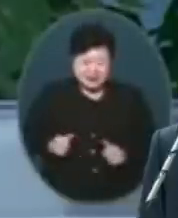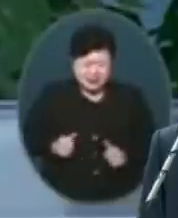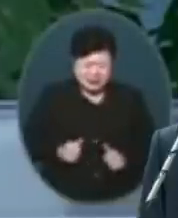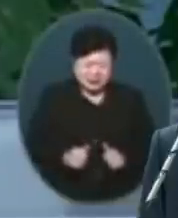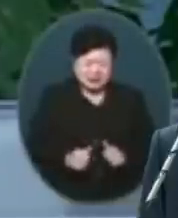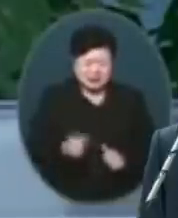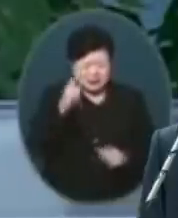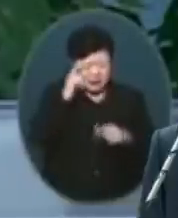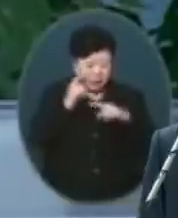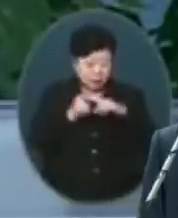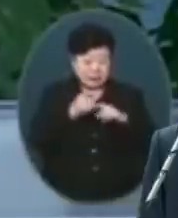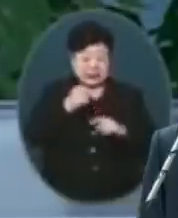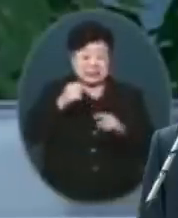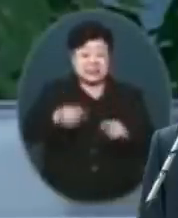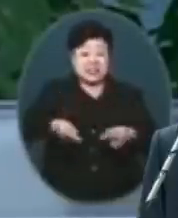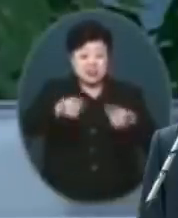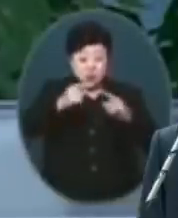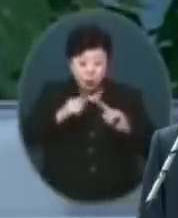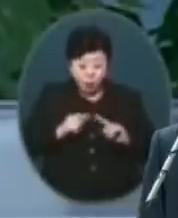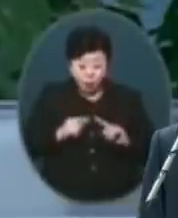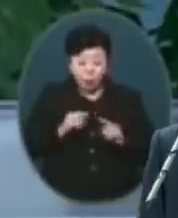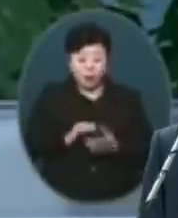적극적이고 긍정적인 생각이 들어오고